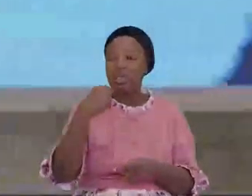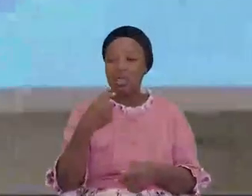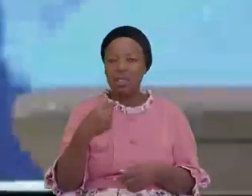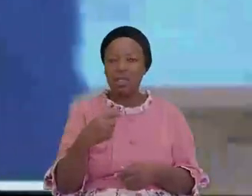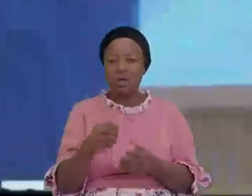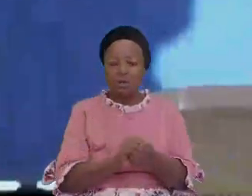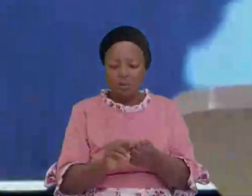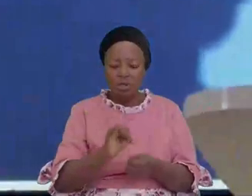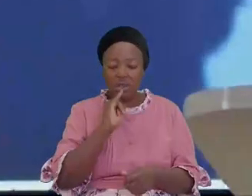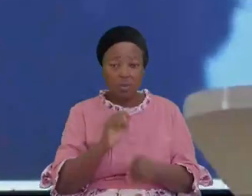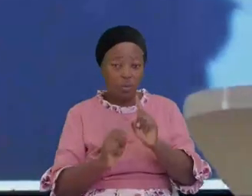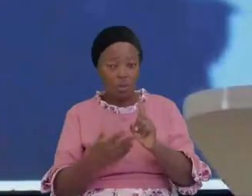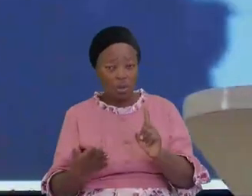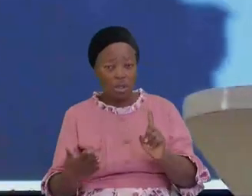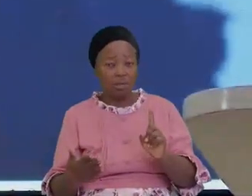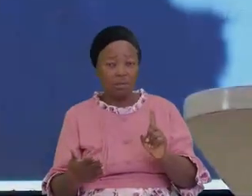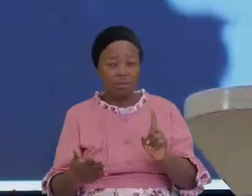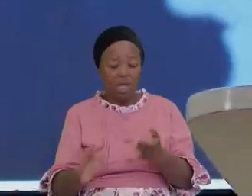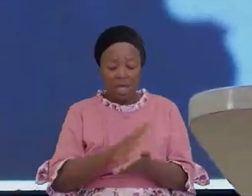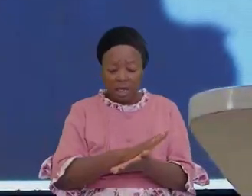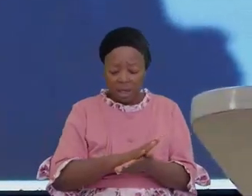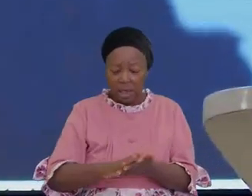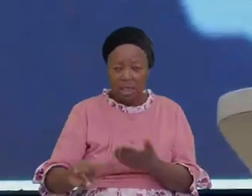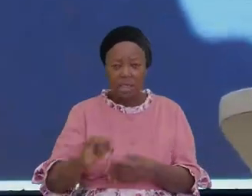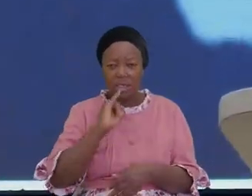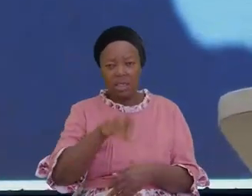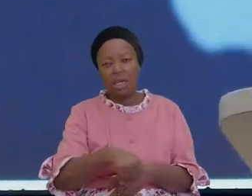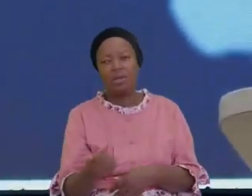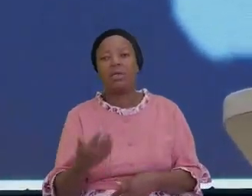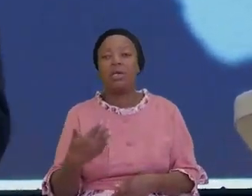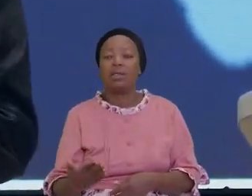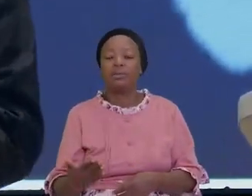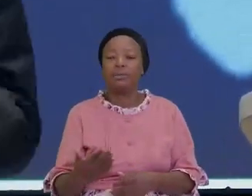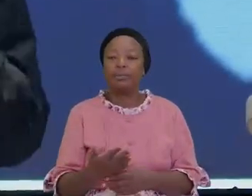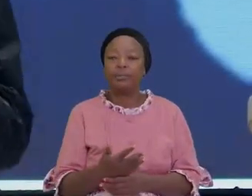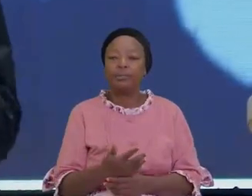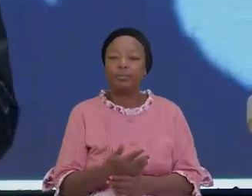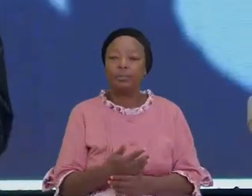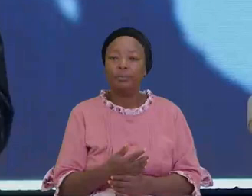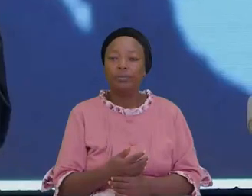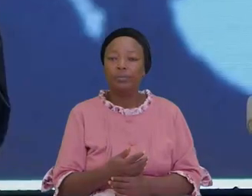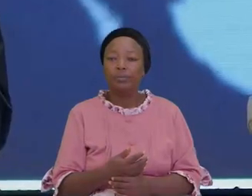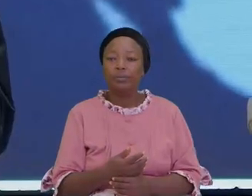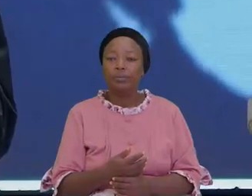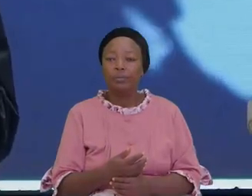Et il dit, laver c'est une chose et purifier est une autre chose.